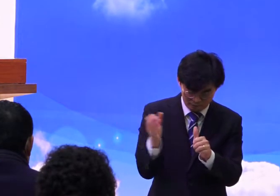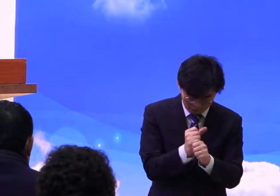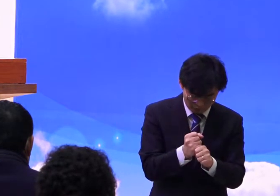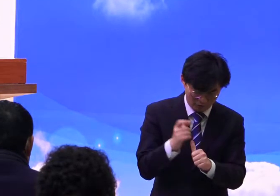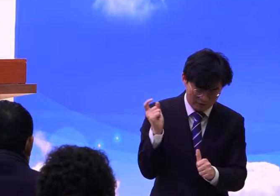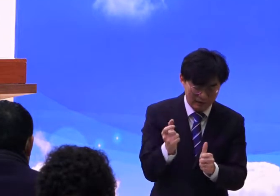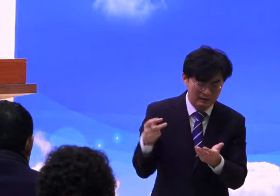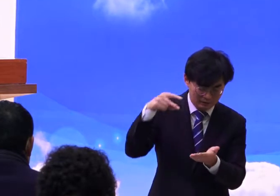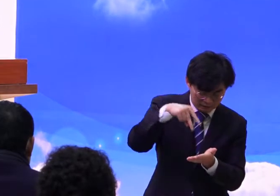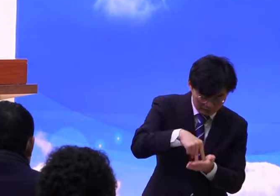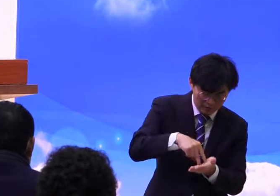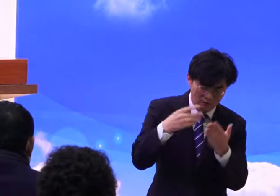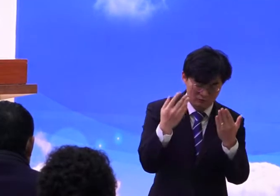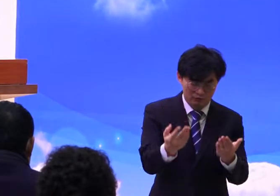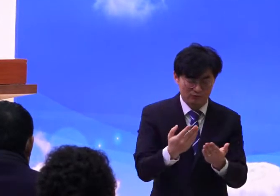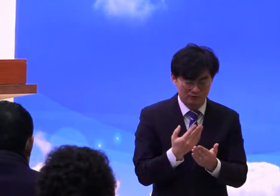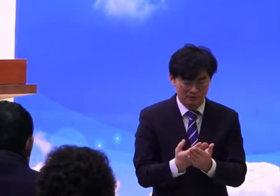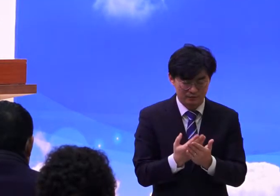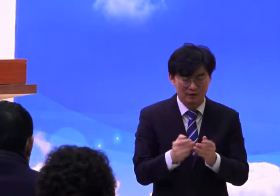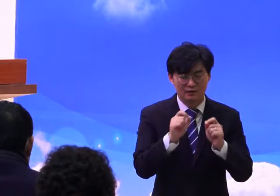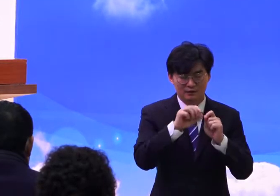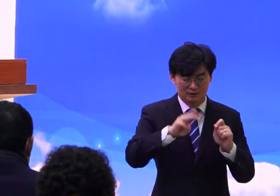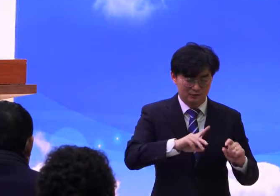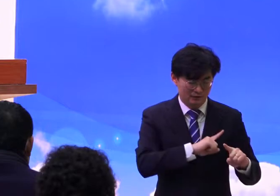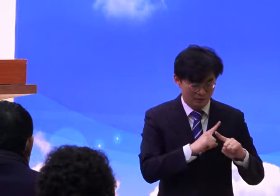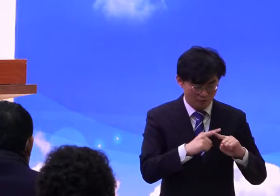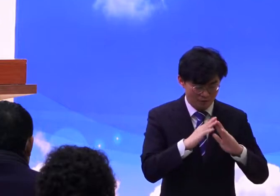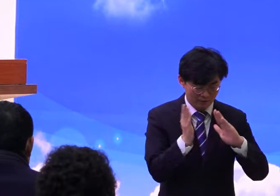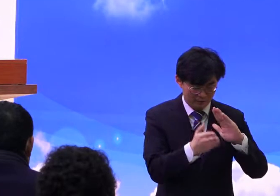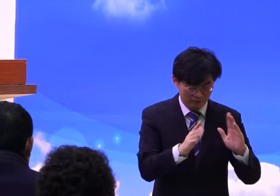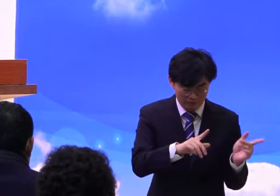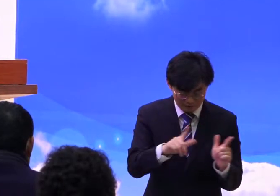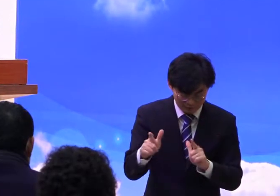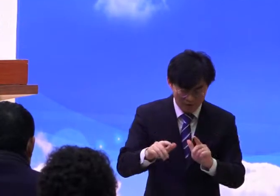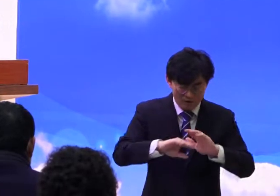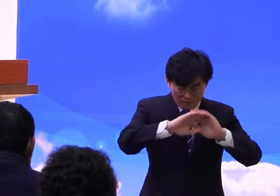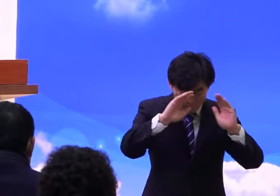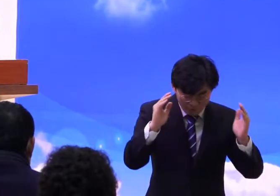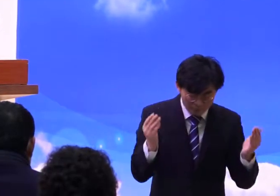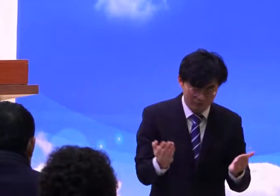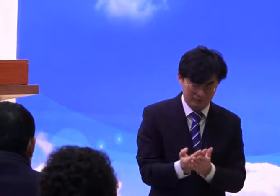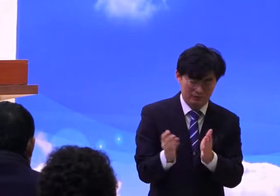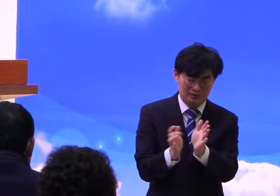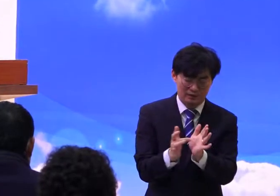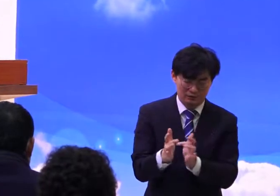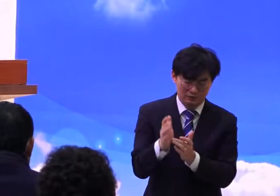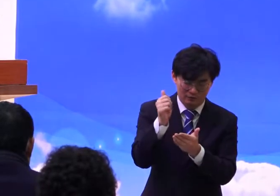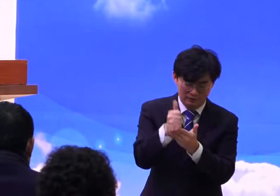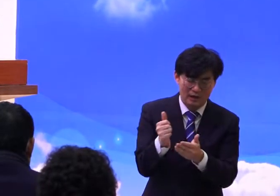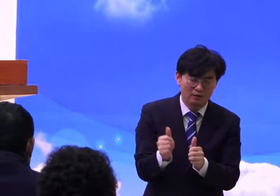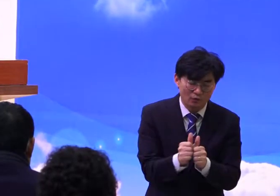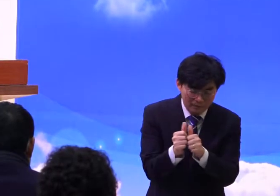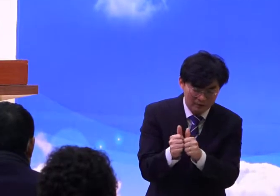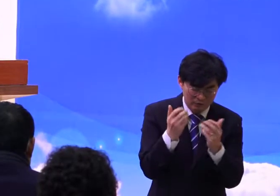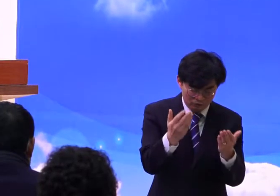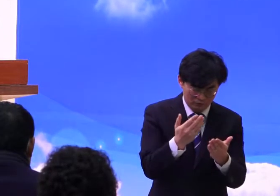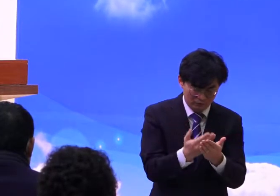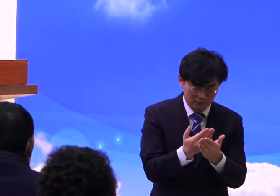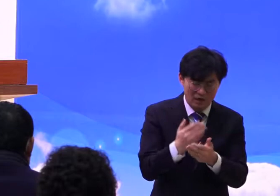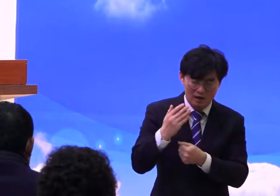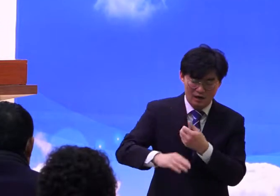감사합니다. 우리 영천제의 모든 가족들이 예수 그리스도 안에 있게 하여 주시고 하나님의 명령에 단순하게